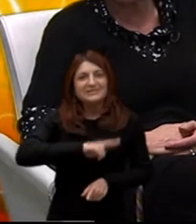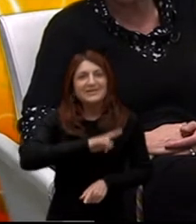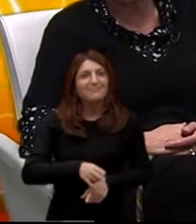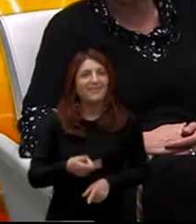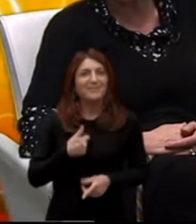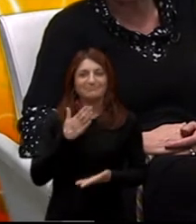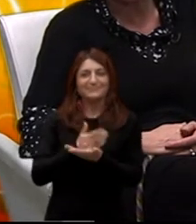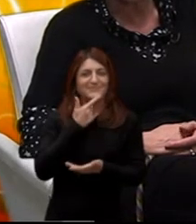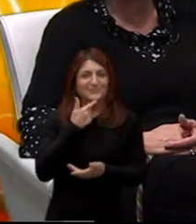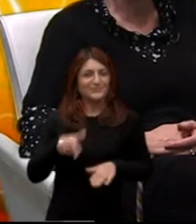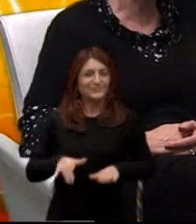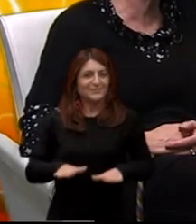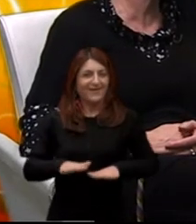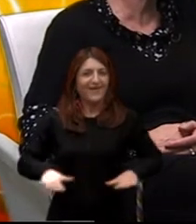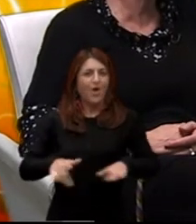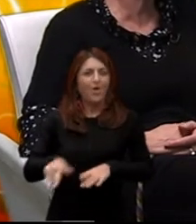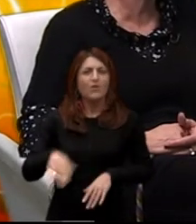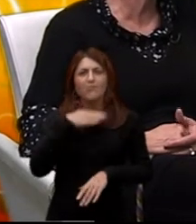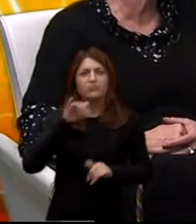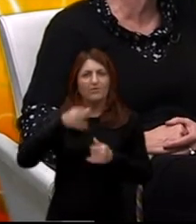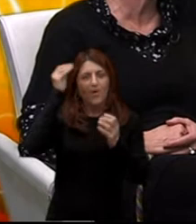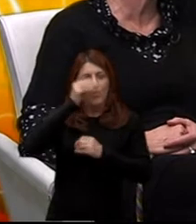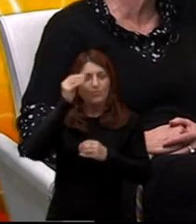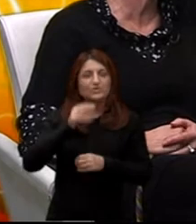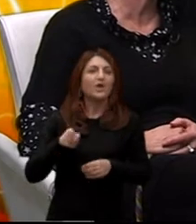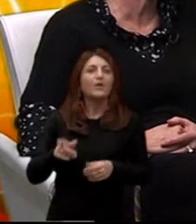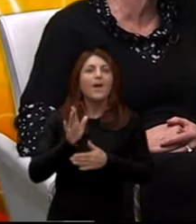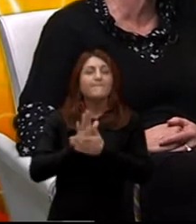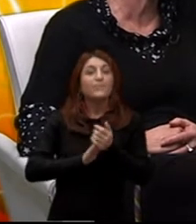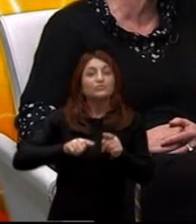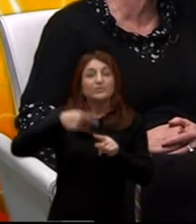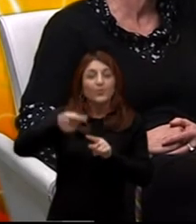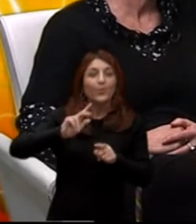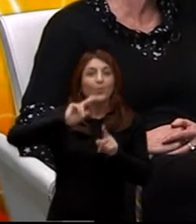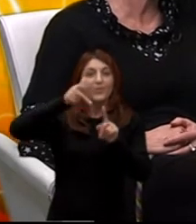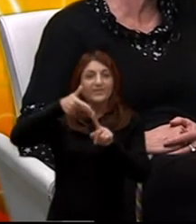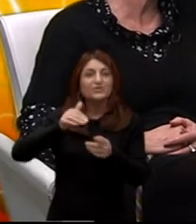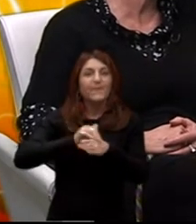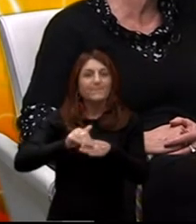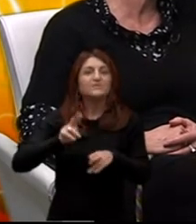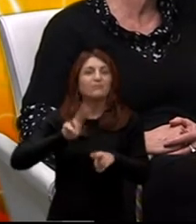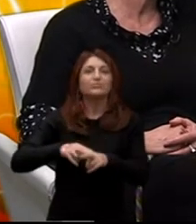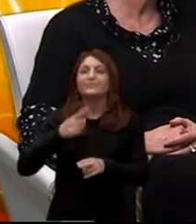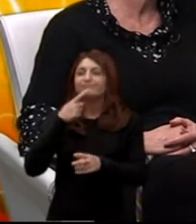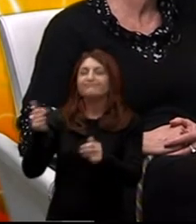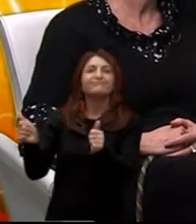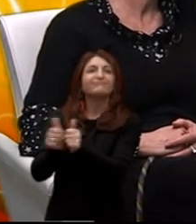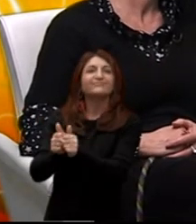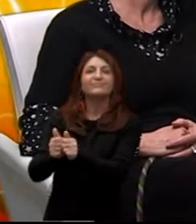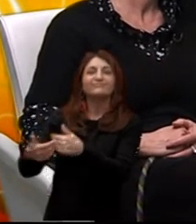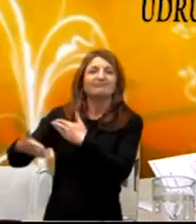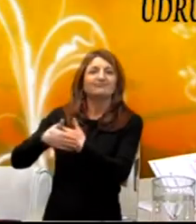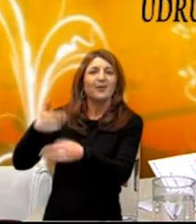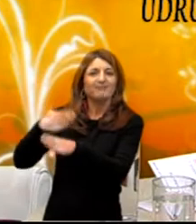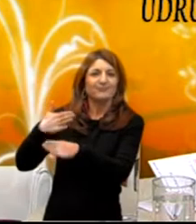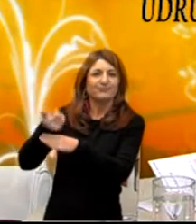je ovdje i dosta toga naučila. Ja se nadam da će početkom trećeg mjeseca dobiti svog korisnika. Da, znači vi je